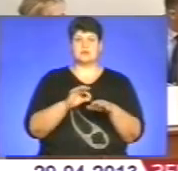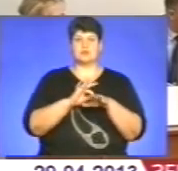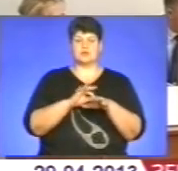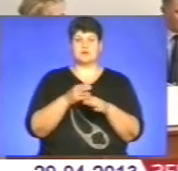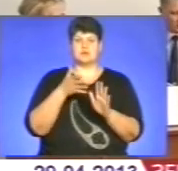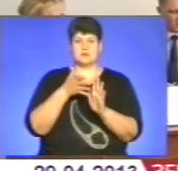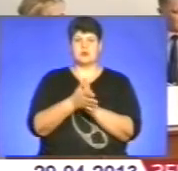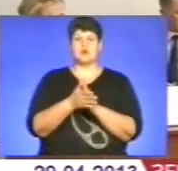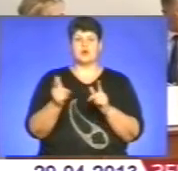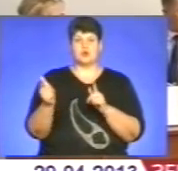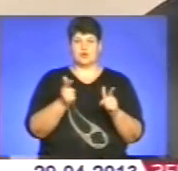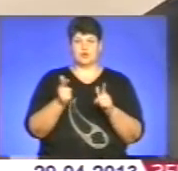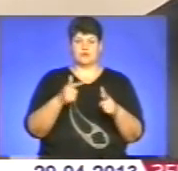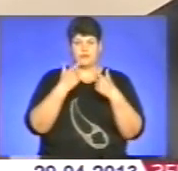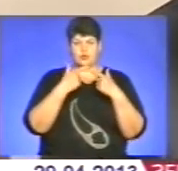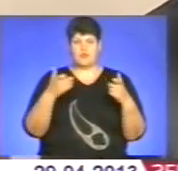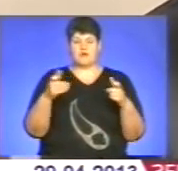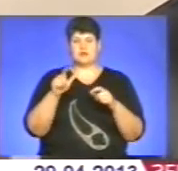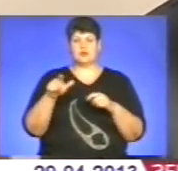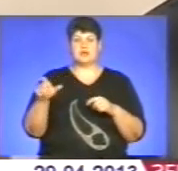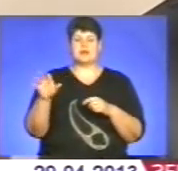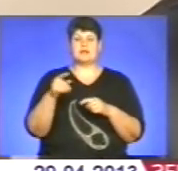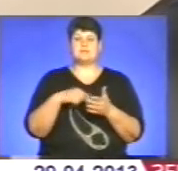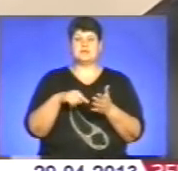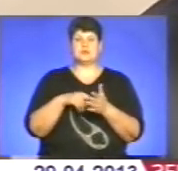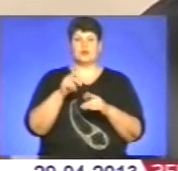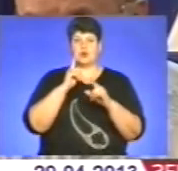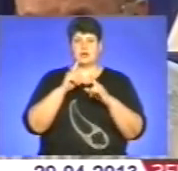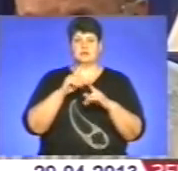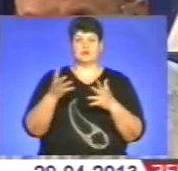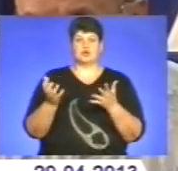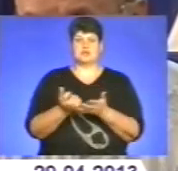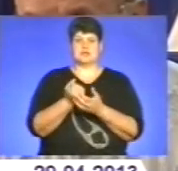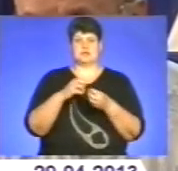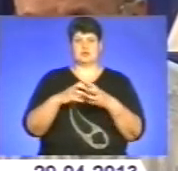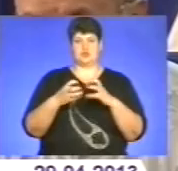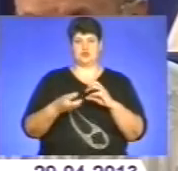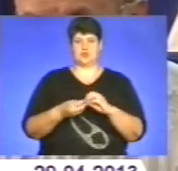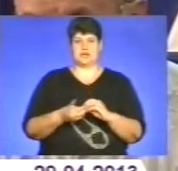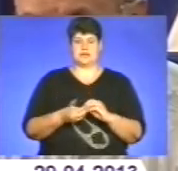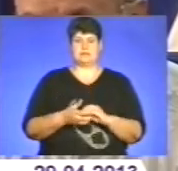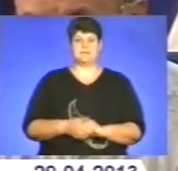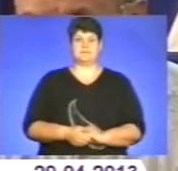готові інформувати громадськість та міську раду про досягнуті результати.